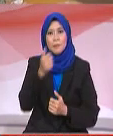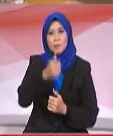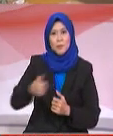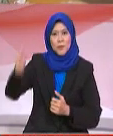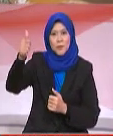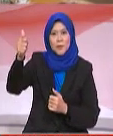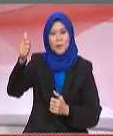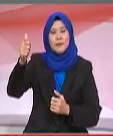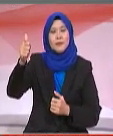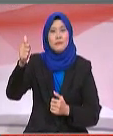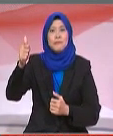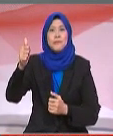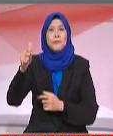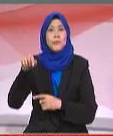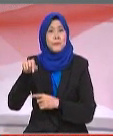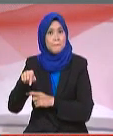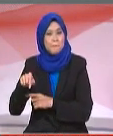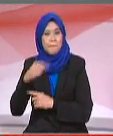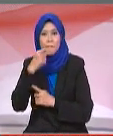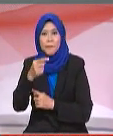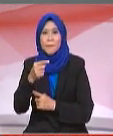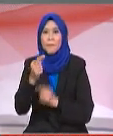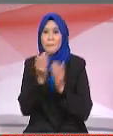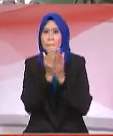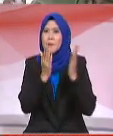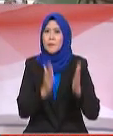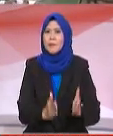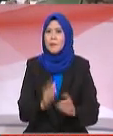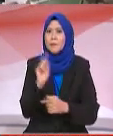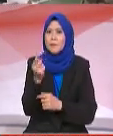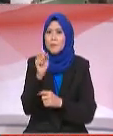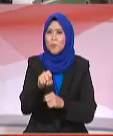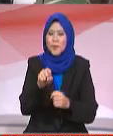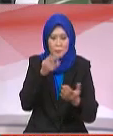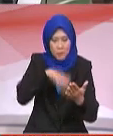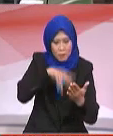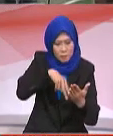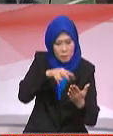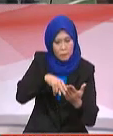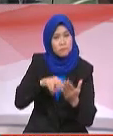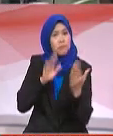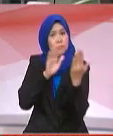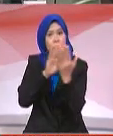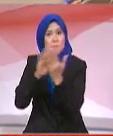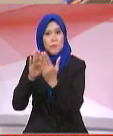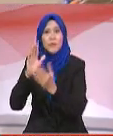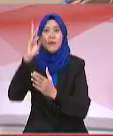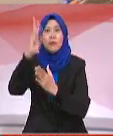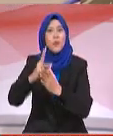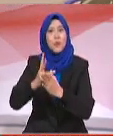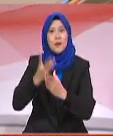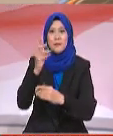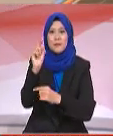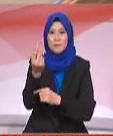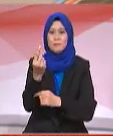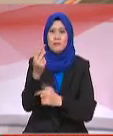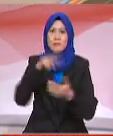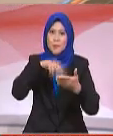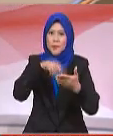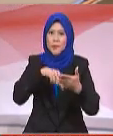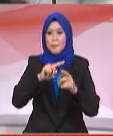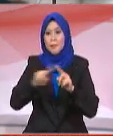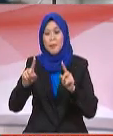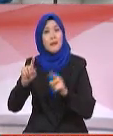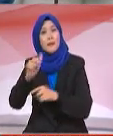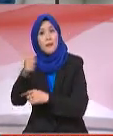pengetuanya, Nurul Amali Muhammad Syamsuddin, pelajar hanya sempat untuk belajar secara bersemuka sekitar 6 bulan sahaja.